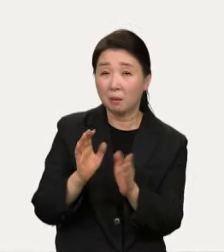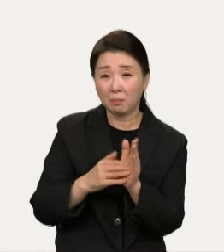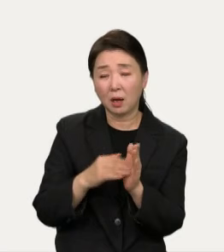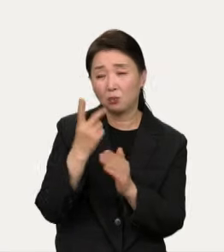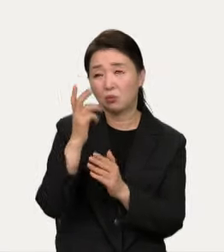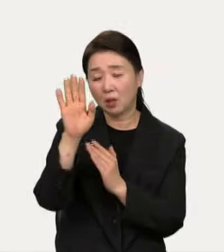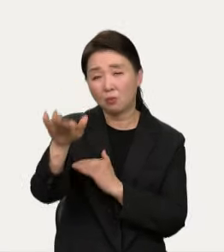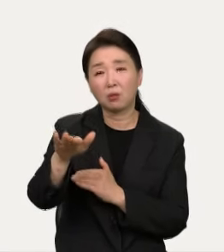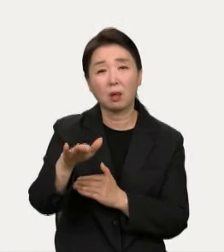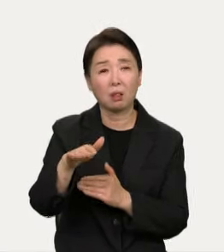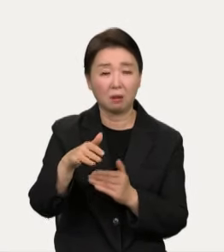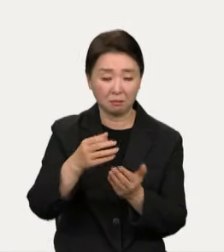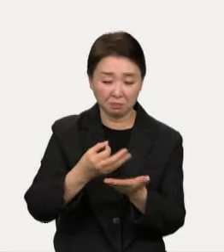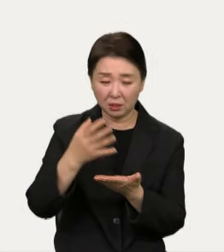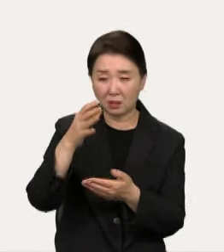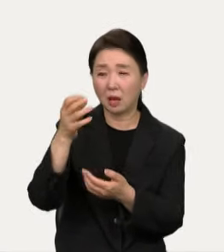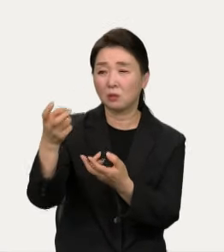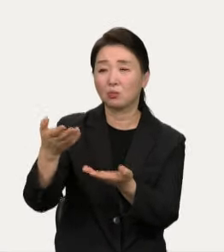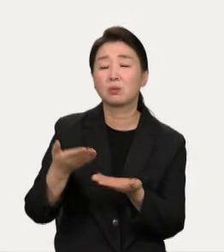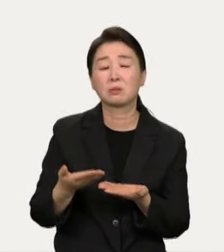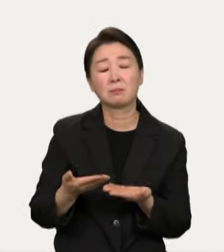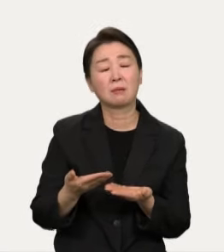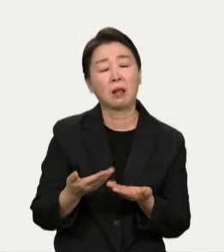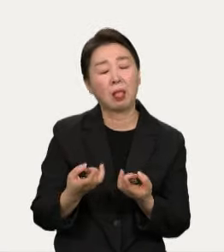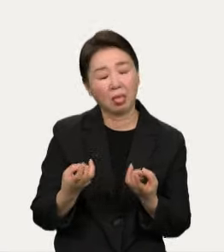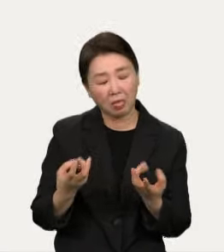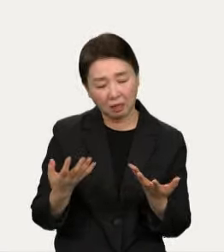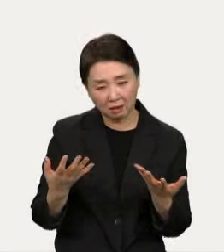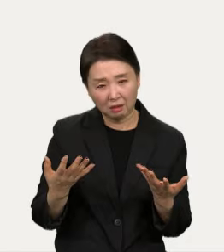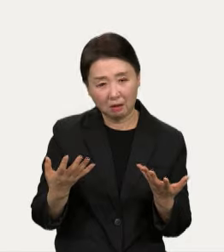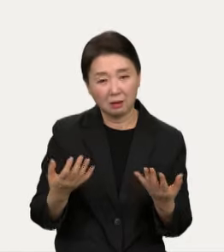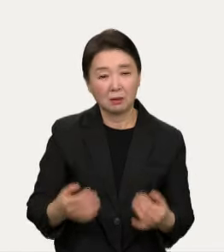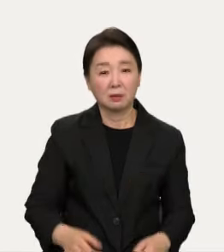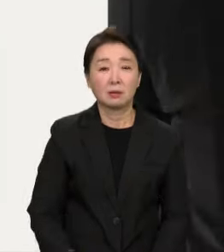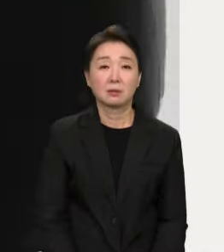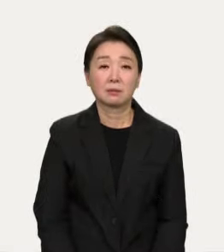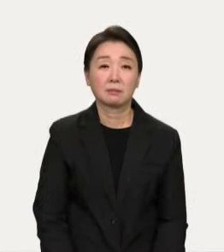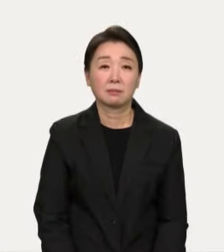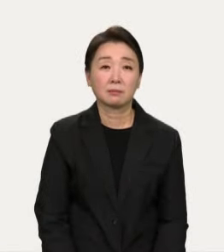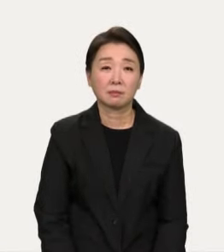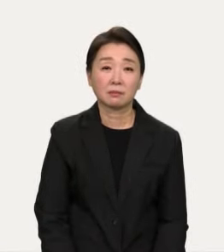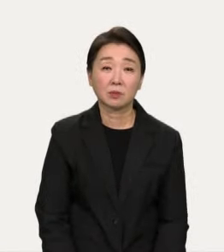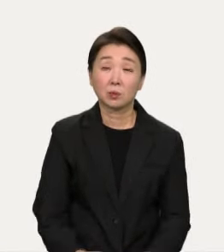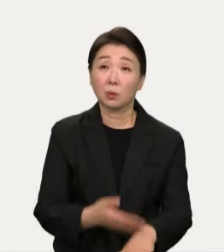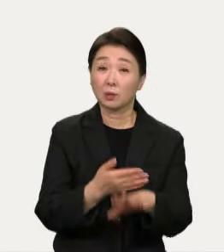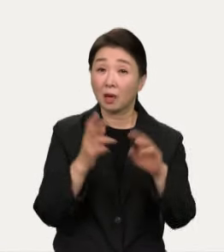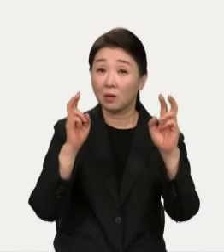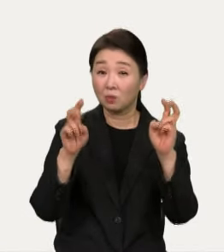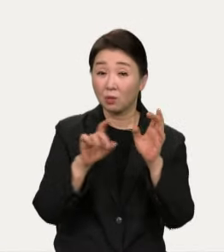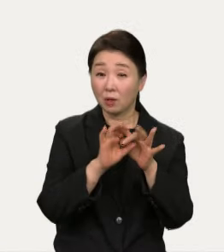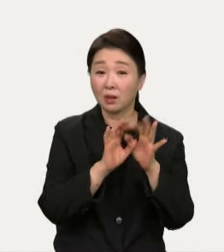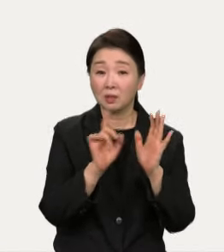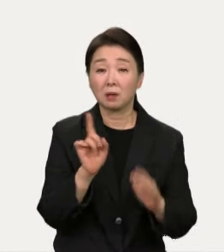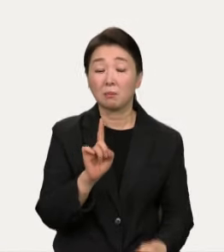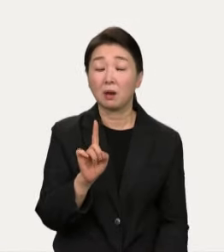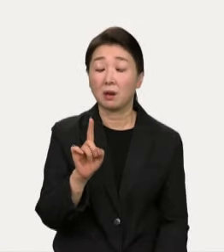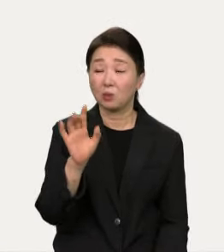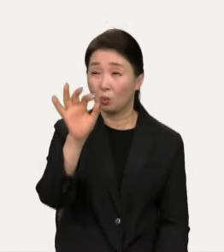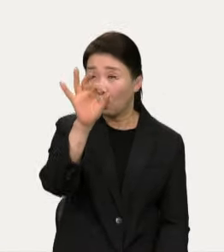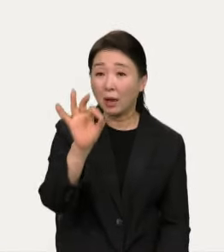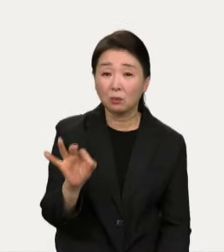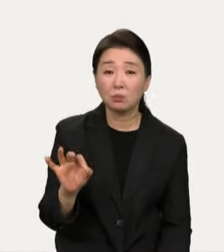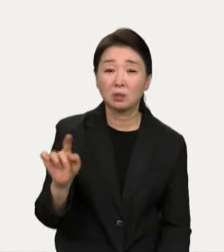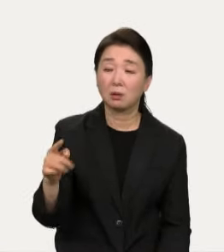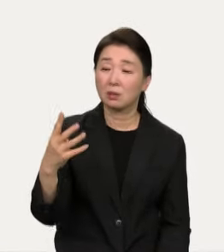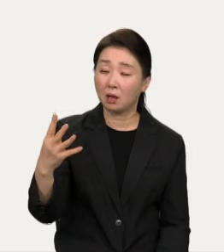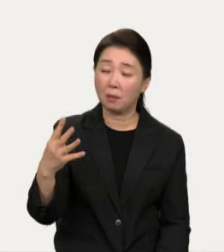달 뒤엔 비싼 가격에 수입해야 하는 상황이라고 덧붙였습니다. 또 다른 기업 관계자는 환율